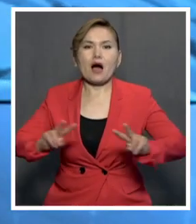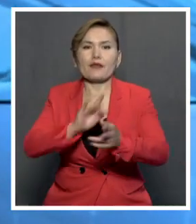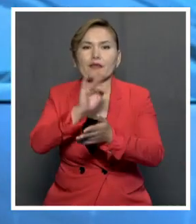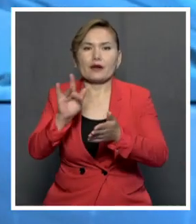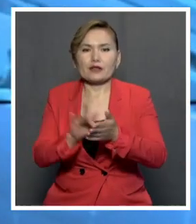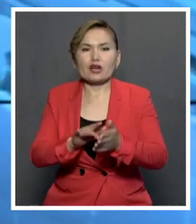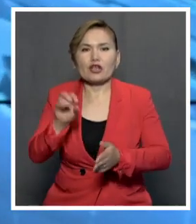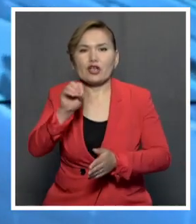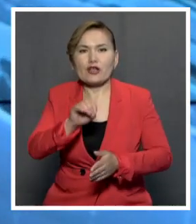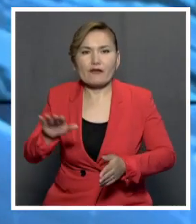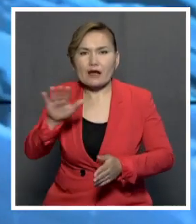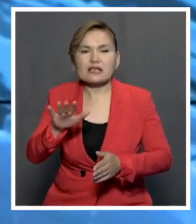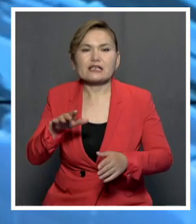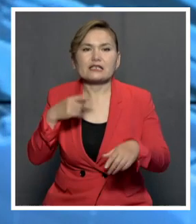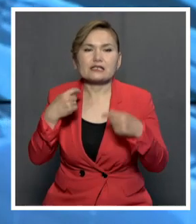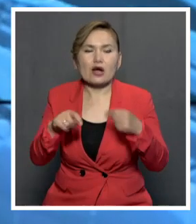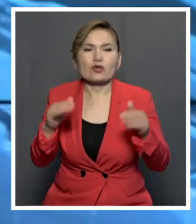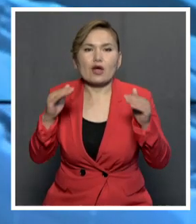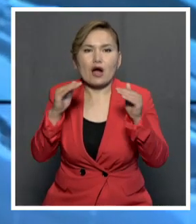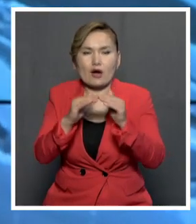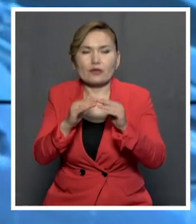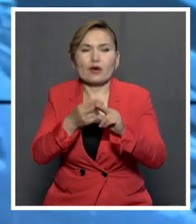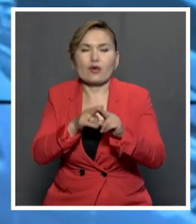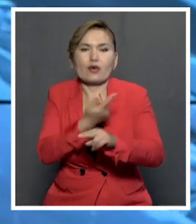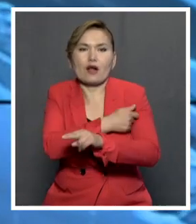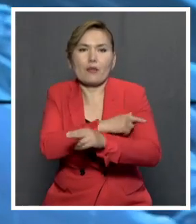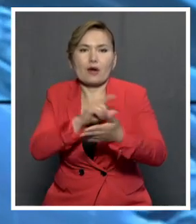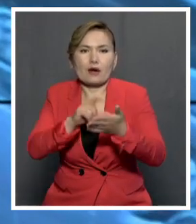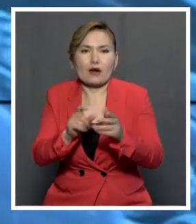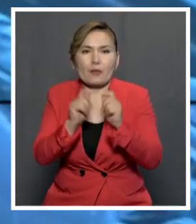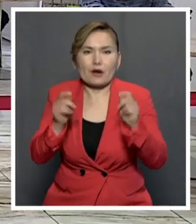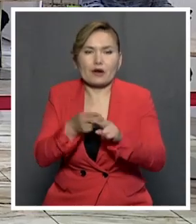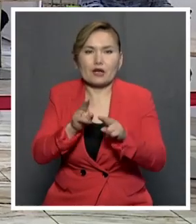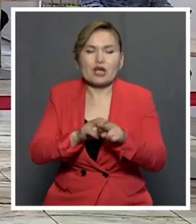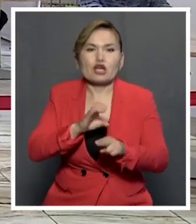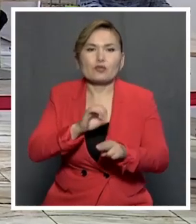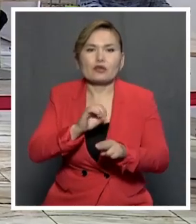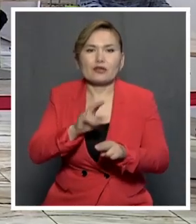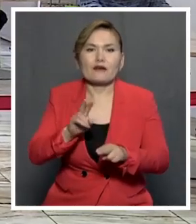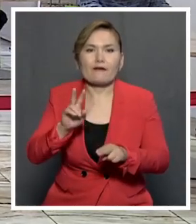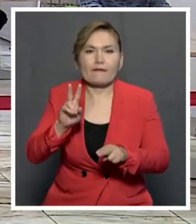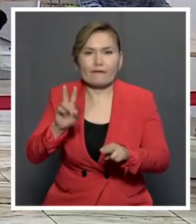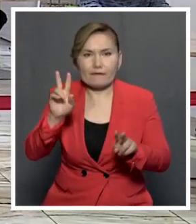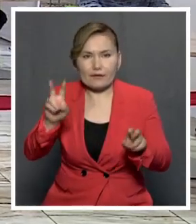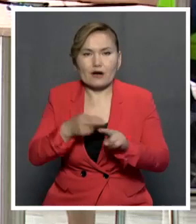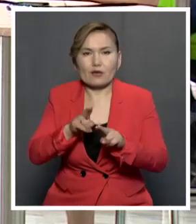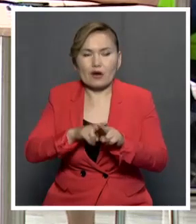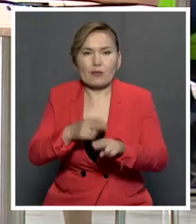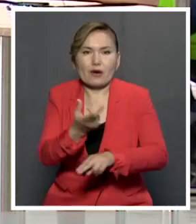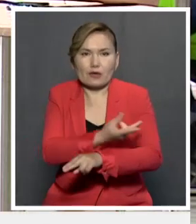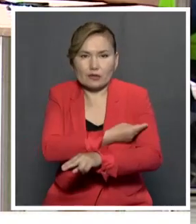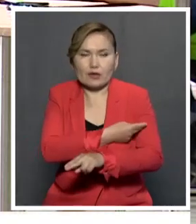Елорданың Еуразия сауда үйінде тағы бір вакциналау пункті ашылды. Мұнда азаматтар Спутник V мен Хаят Вак вакцинасын қабылдай